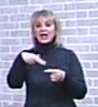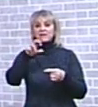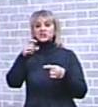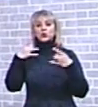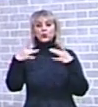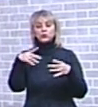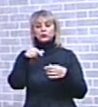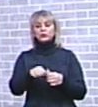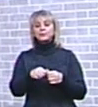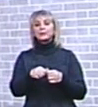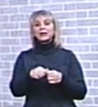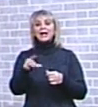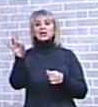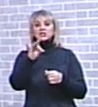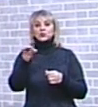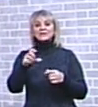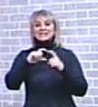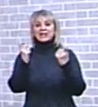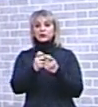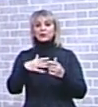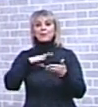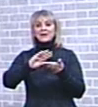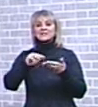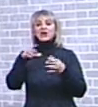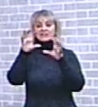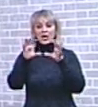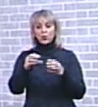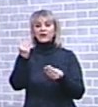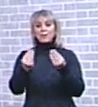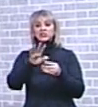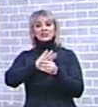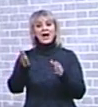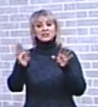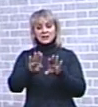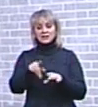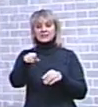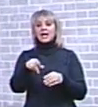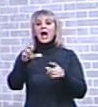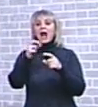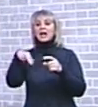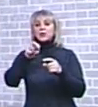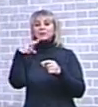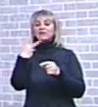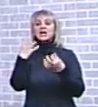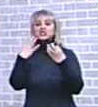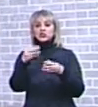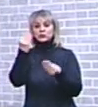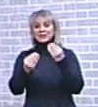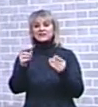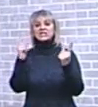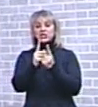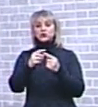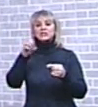культур. Ростовский стадион без своего законного матча не остался. На «Олимпе-2» разрешено играть